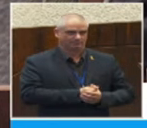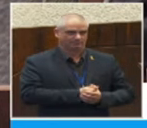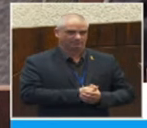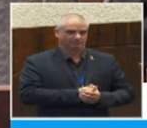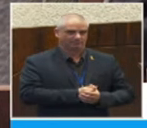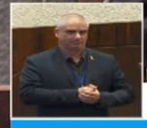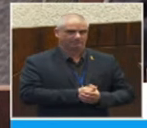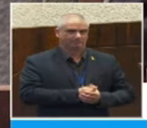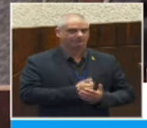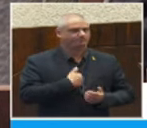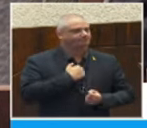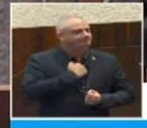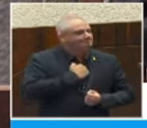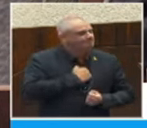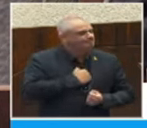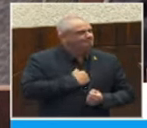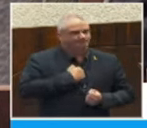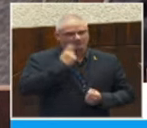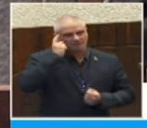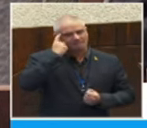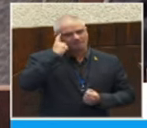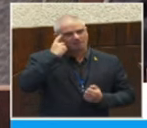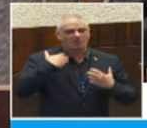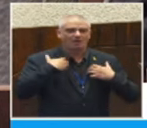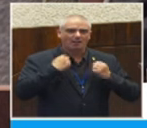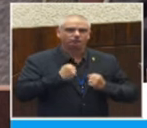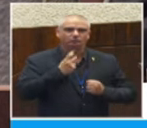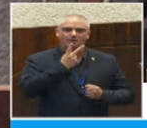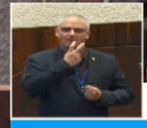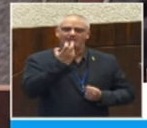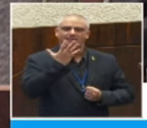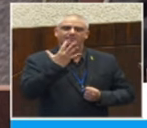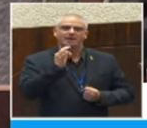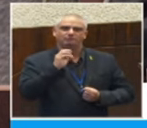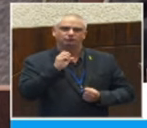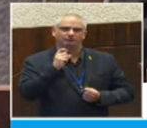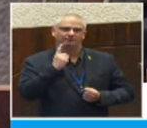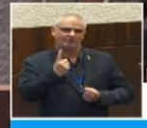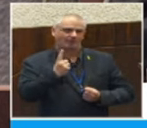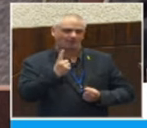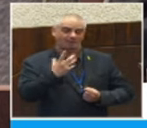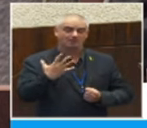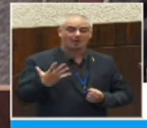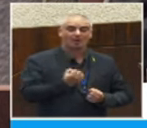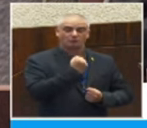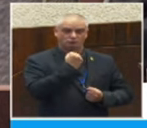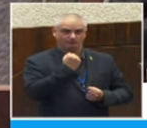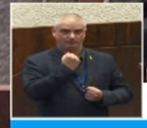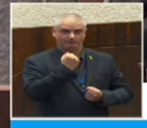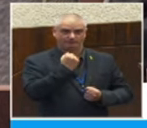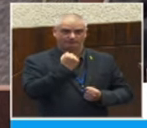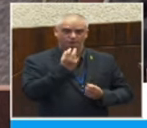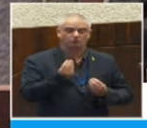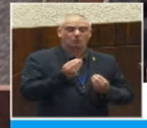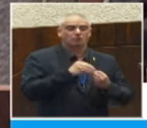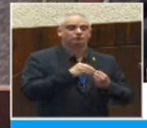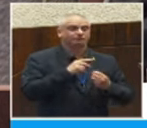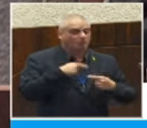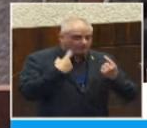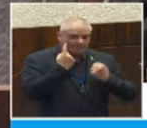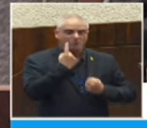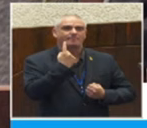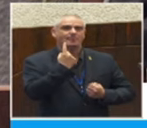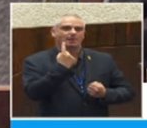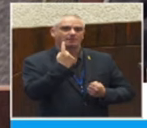צער ודאגה לשלומם של 251 החטופים שנוספו ביום אחד